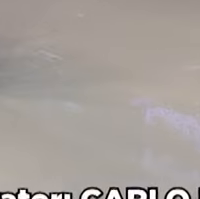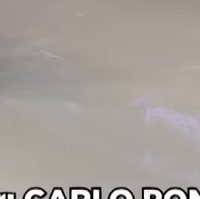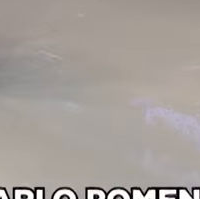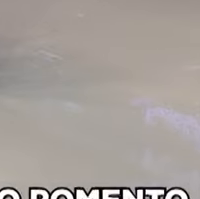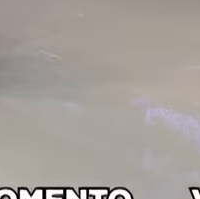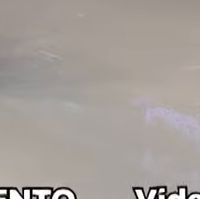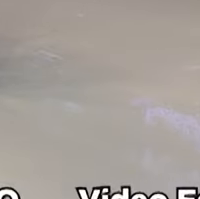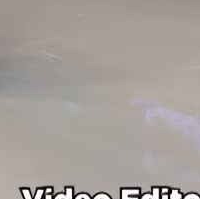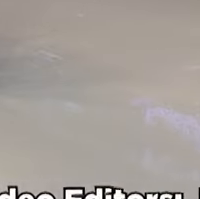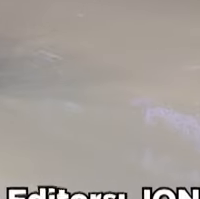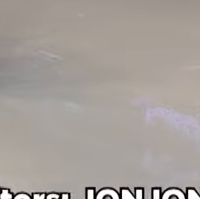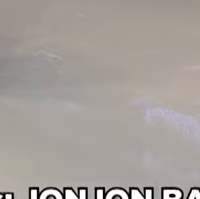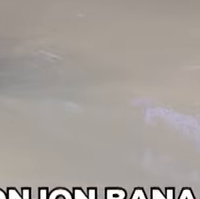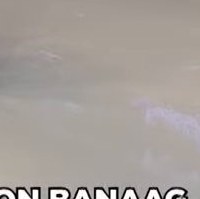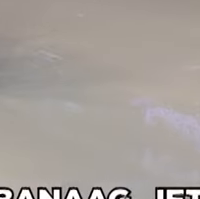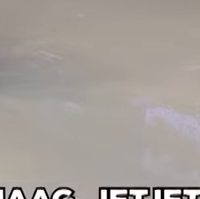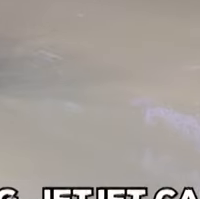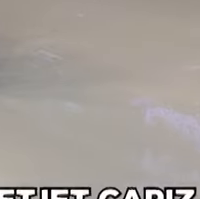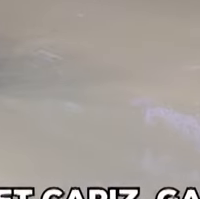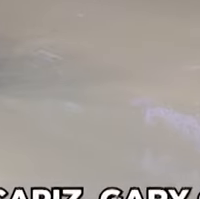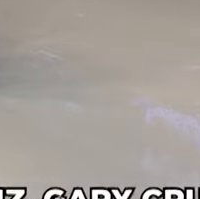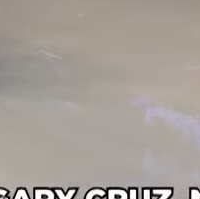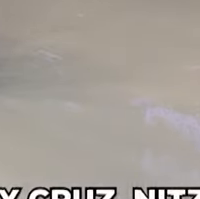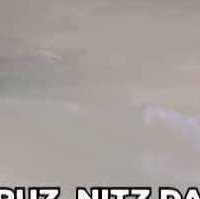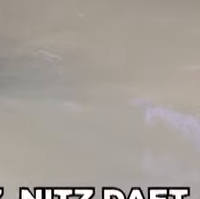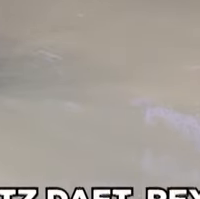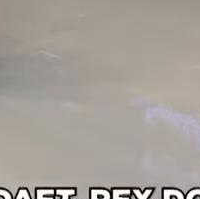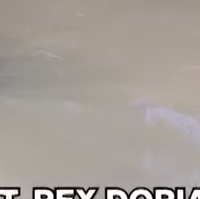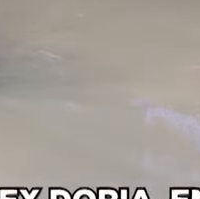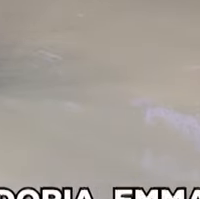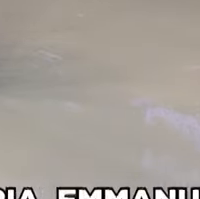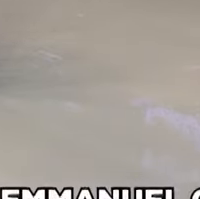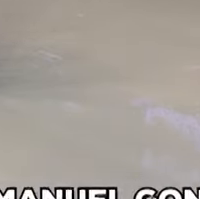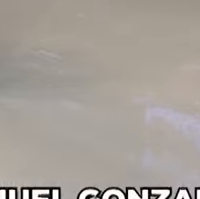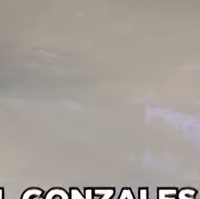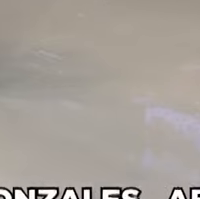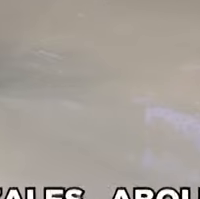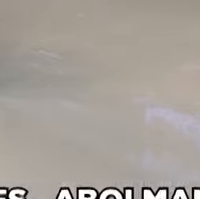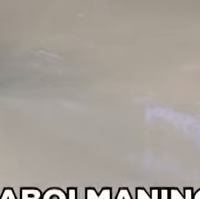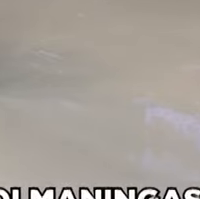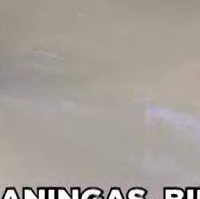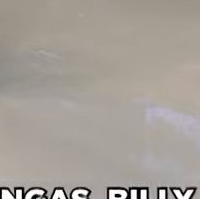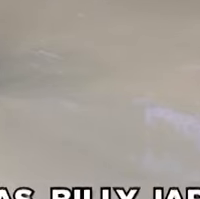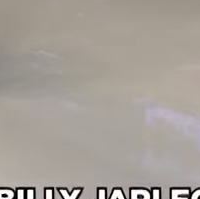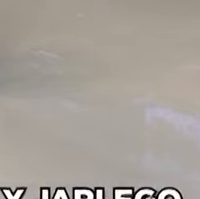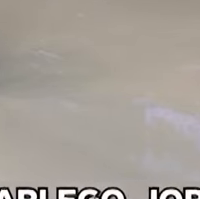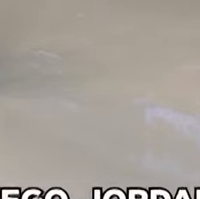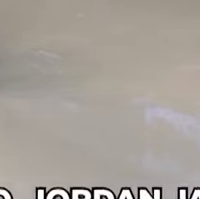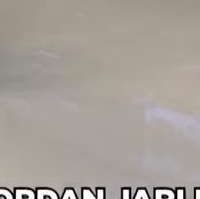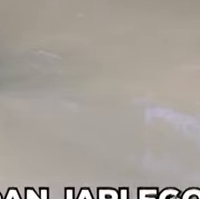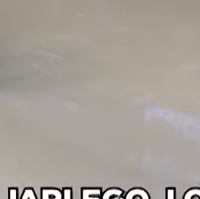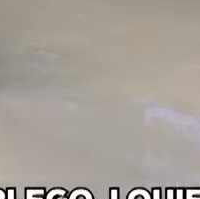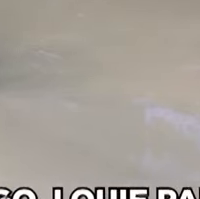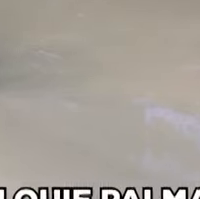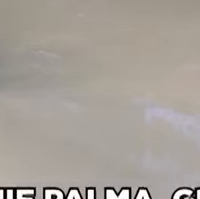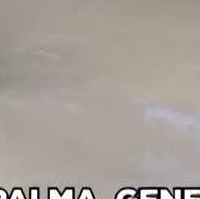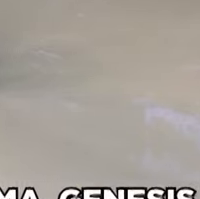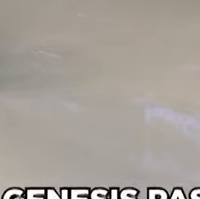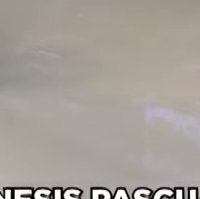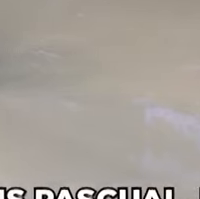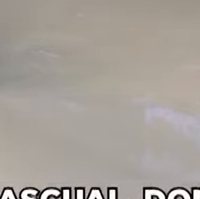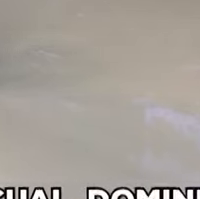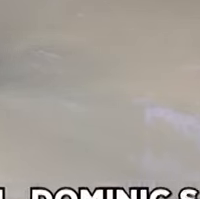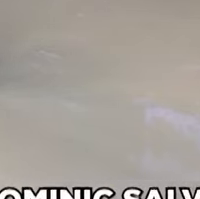Coach. Chot! Hindi, gusto ko Chat. Pangit ang Chot. Sige nga, sige. Kumbay mo.